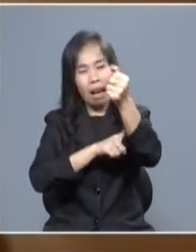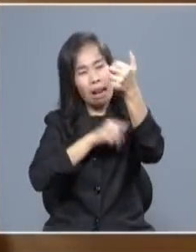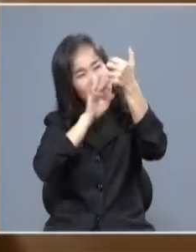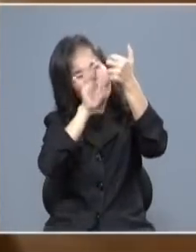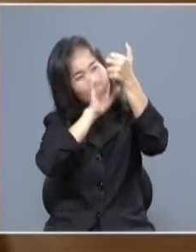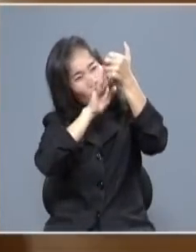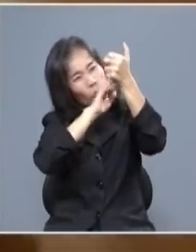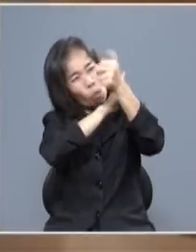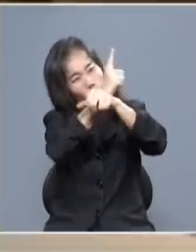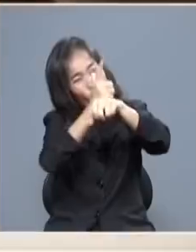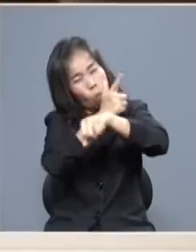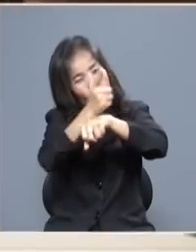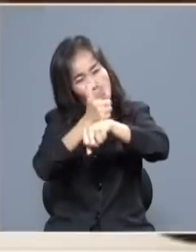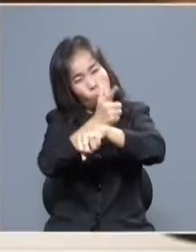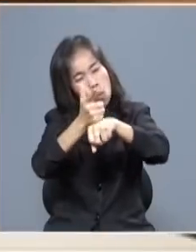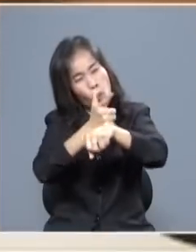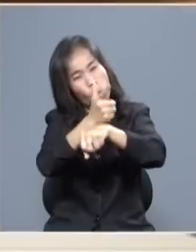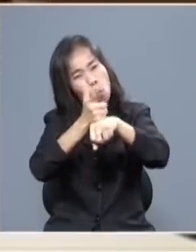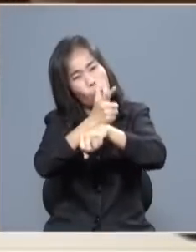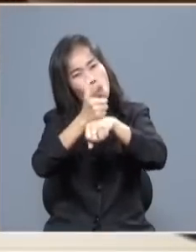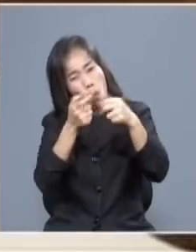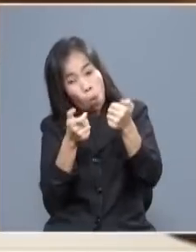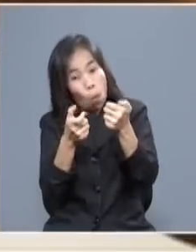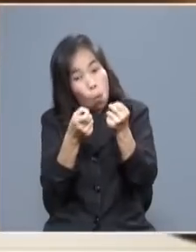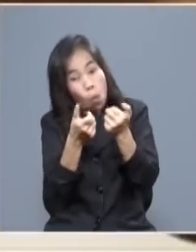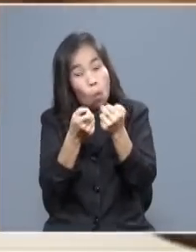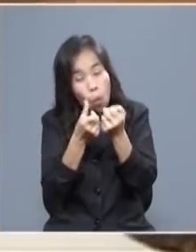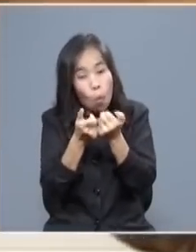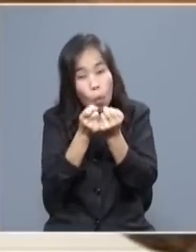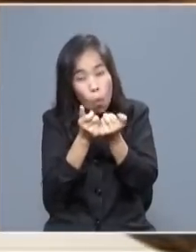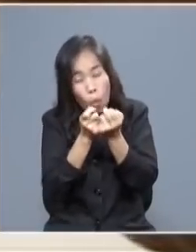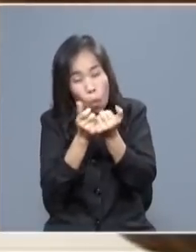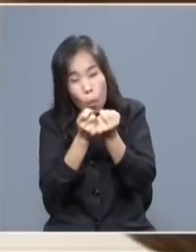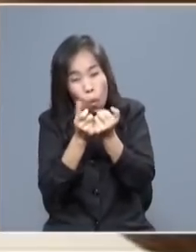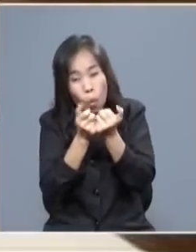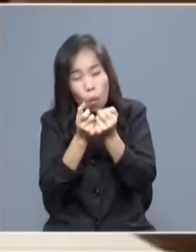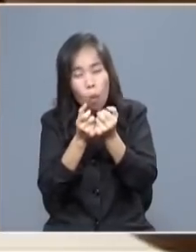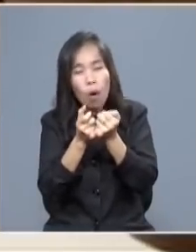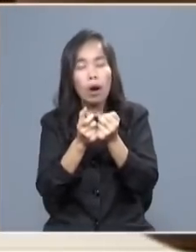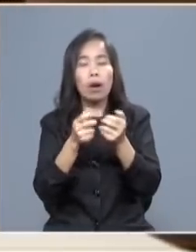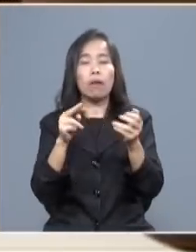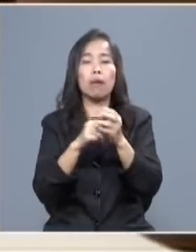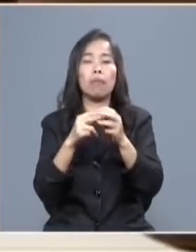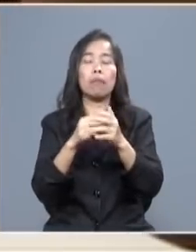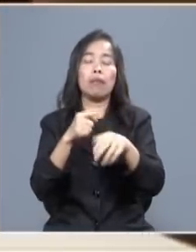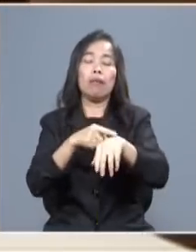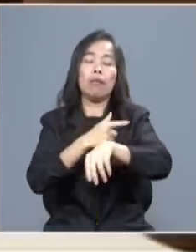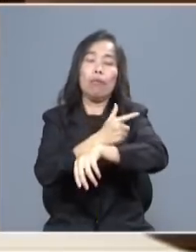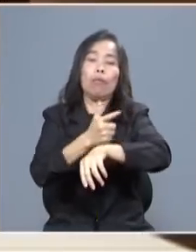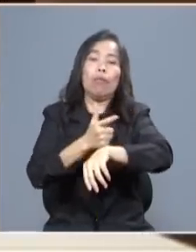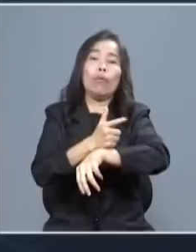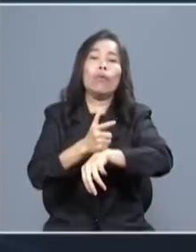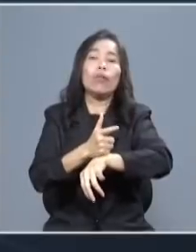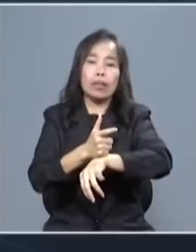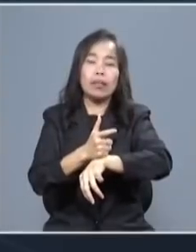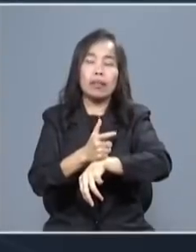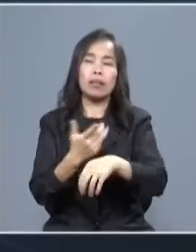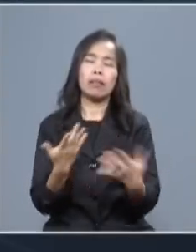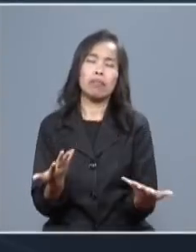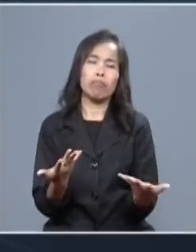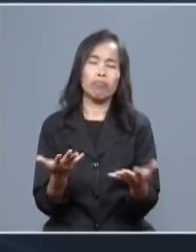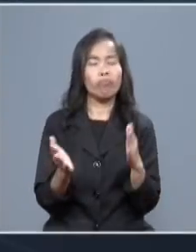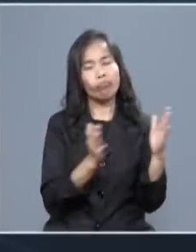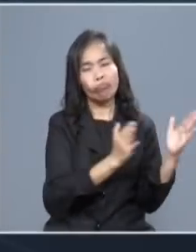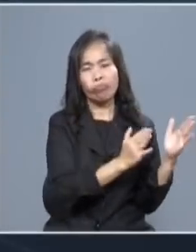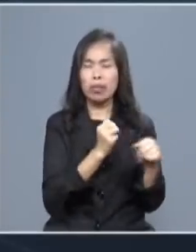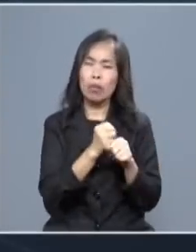เล่นเกมเยอะเล่นเกมอยู่กำลังจะล้มละลายเกมเศรษฐีอยู่แล้วน้ำหนักมันก็จะกดกระแทกมือเรามากขึ้นออ๋ออ่ะถ้างั้นมาดูวิธีการแก้อาการกันดี